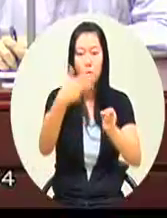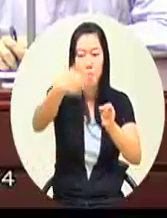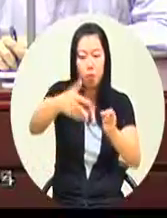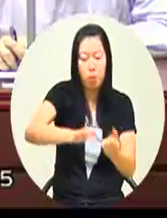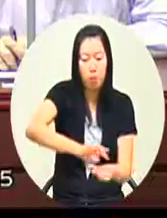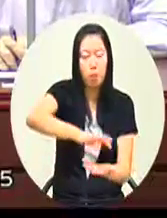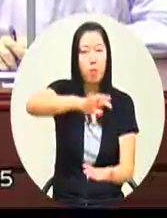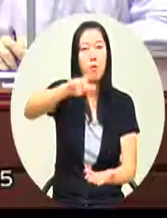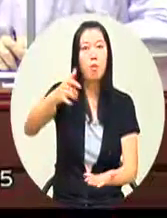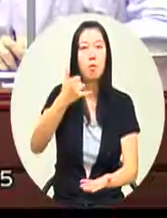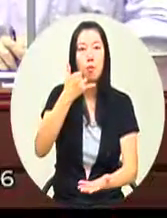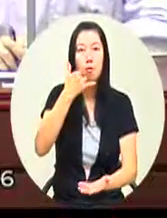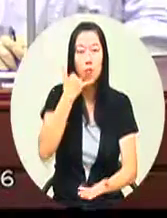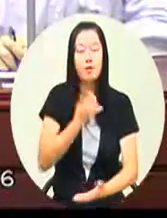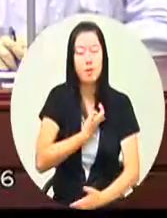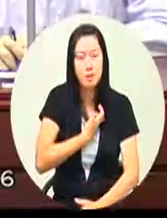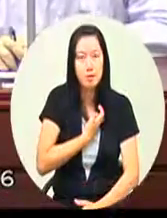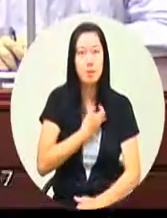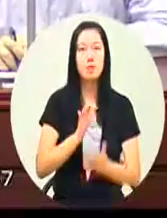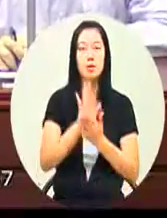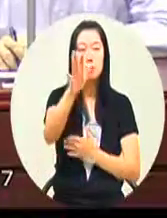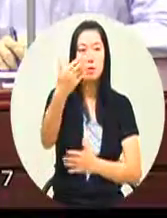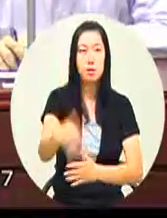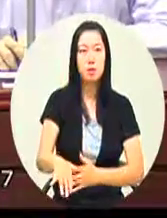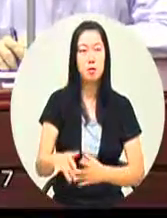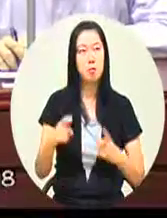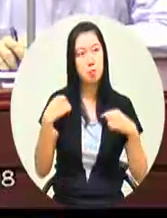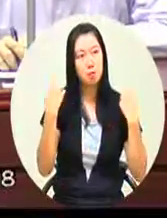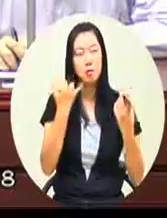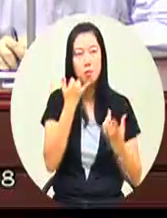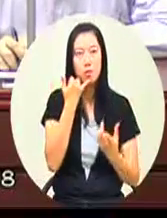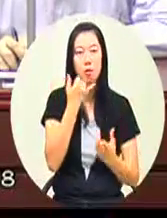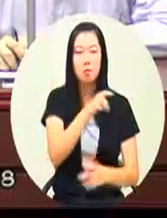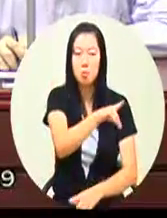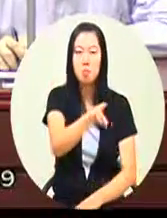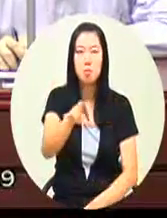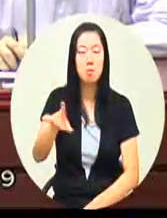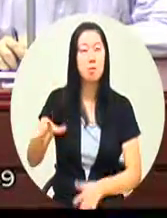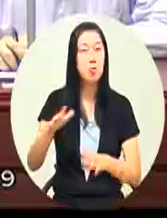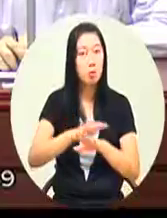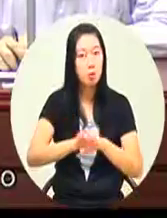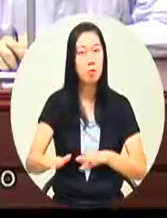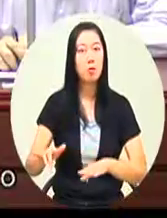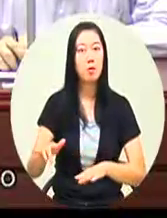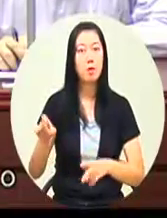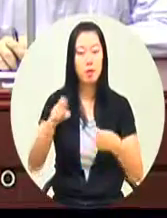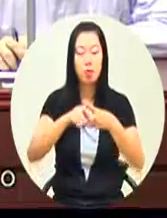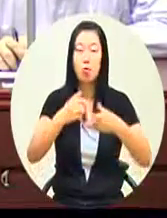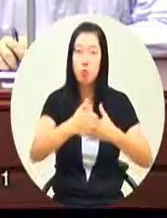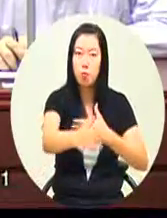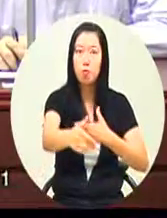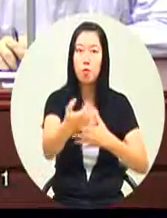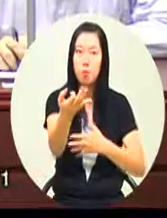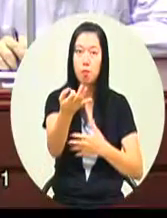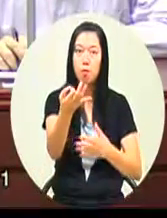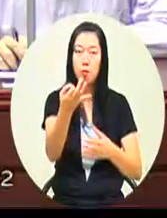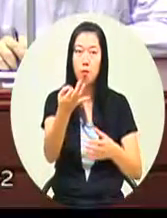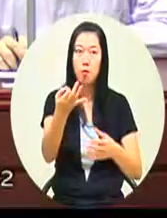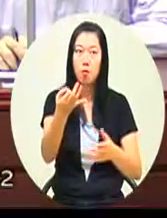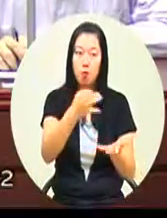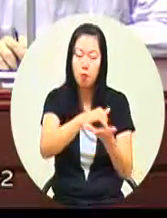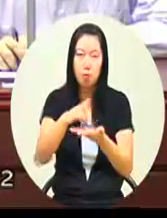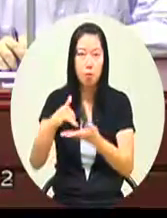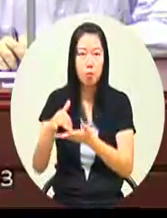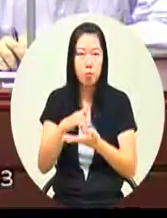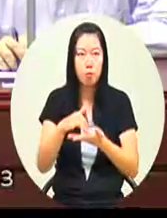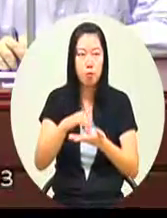希望他们能够去容忍，而且那个以后可能会是一个常态。那工程方面的经费，我想这个造价目前还没有办法估出来，